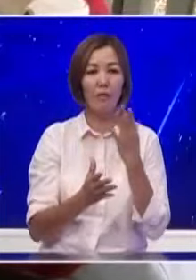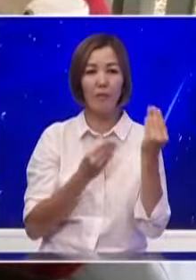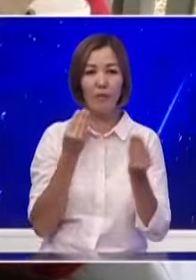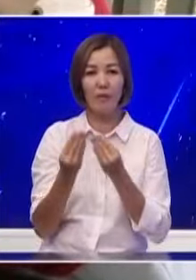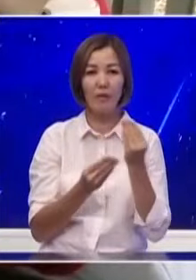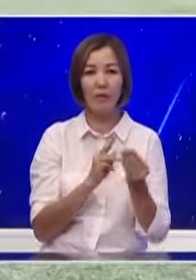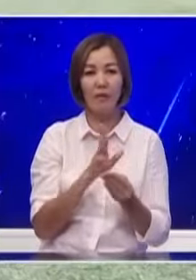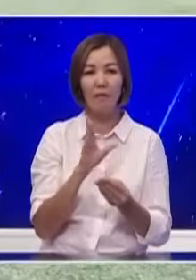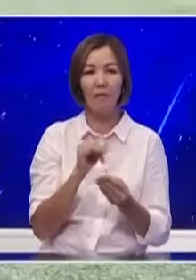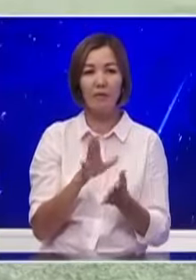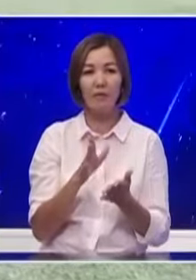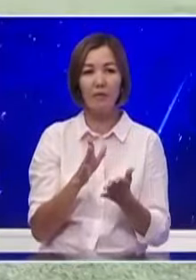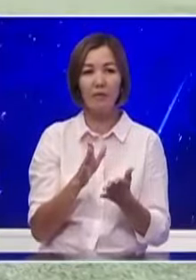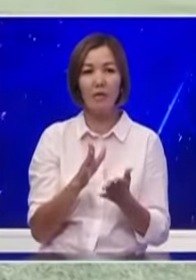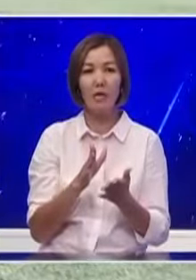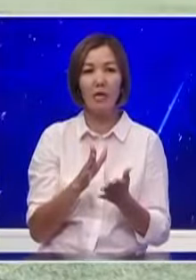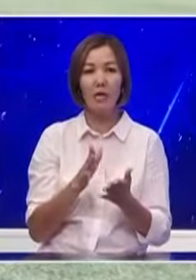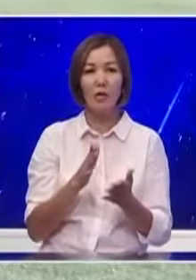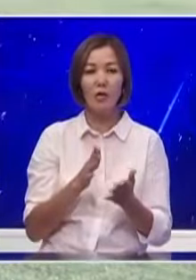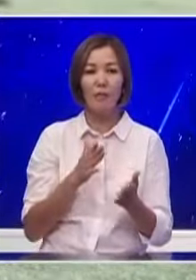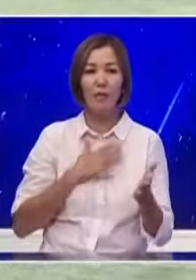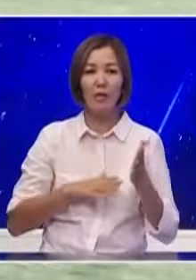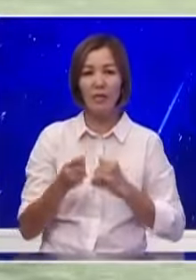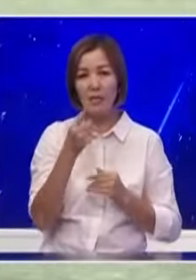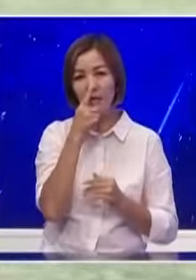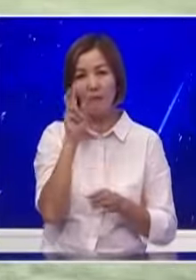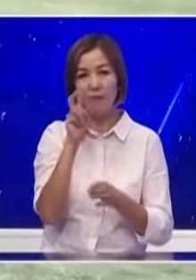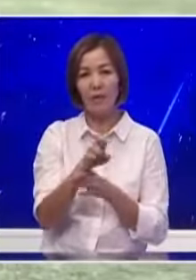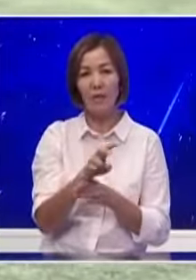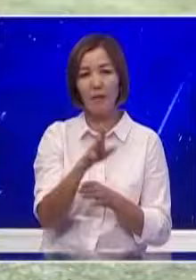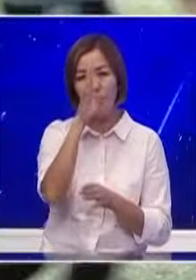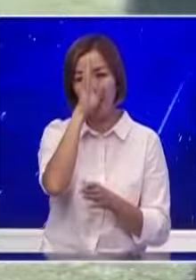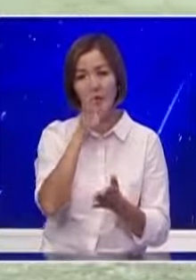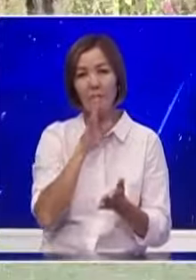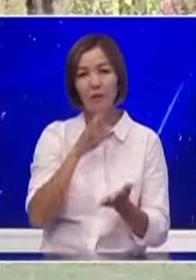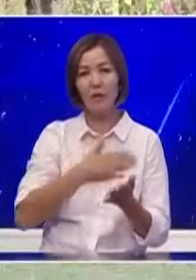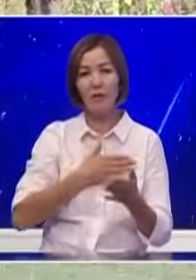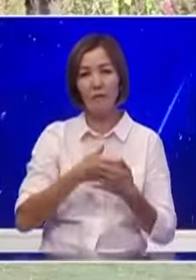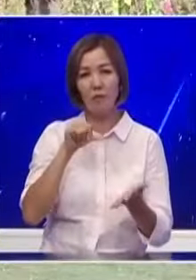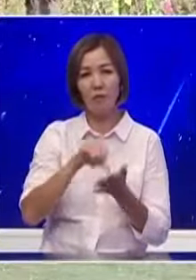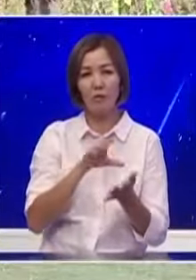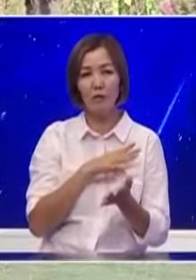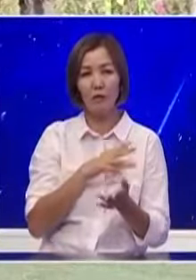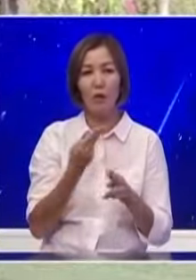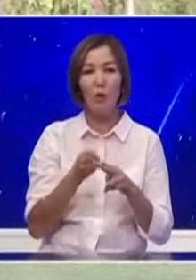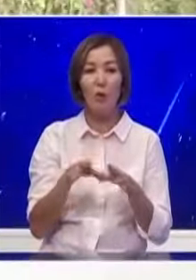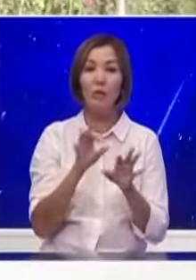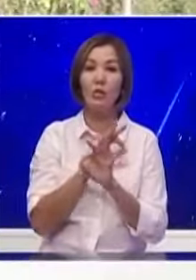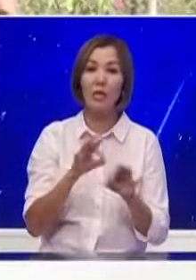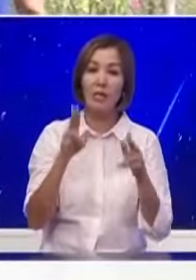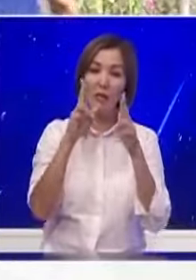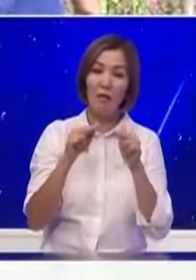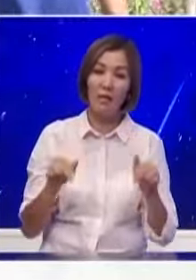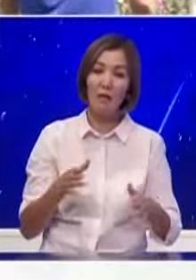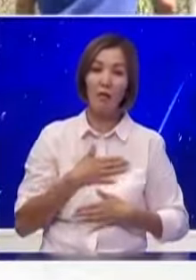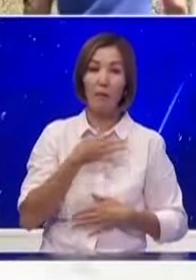квестами, в которых с удовольствием приняли участие недавно приехавшие в лагерь мальчишки и девчонки. Очень хорошо. Лагерь мне очень